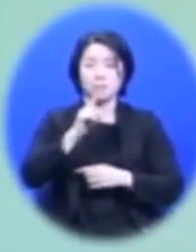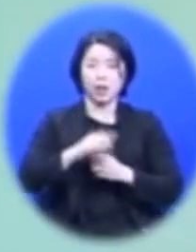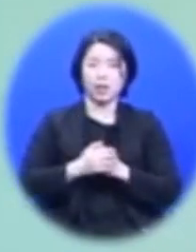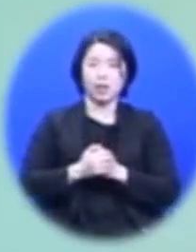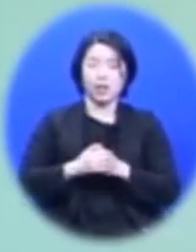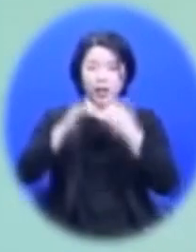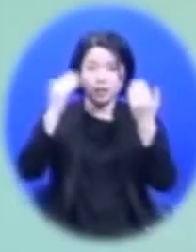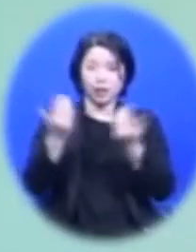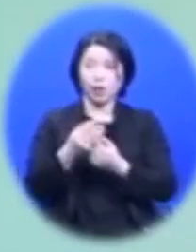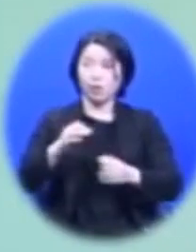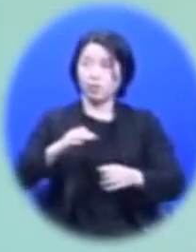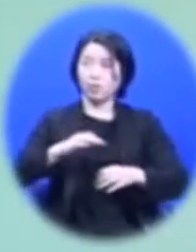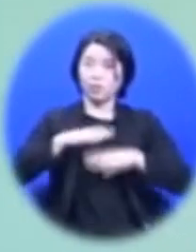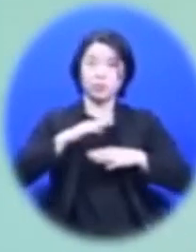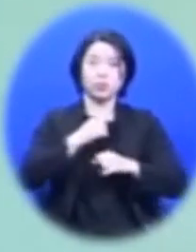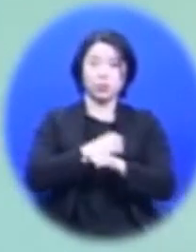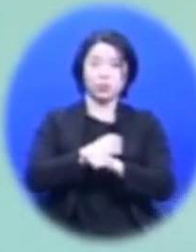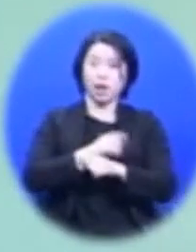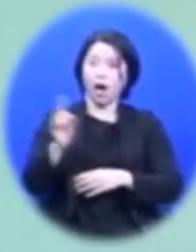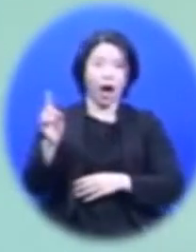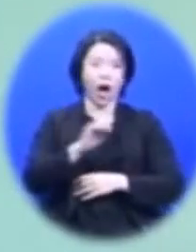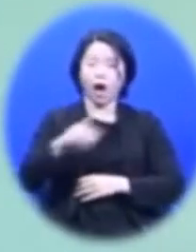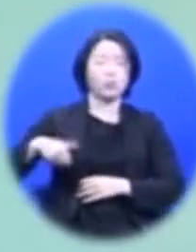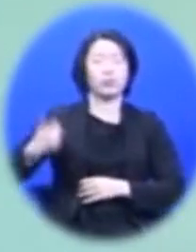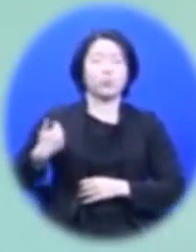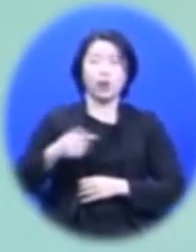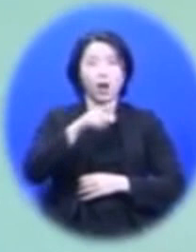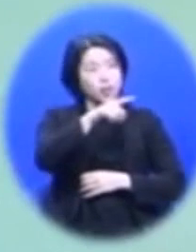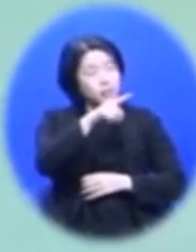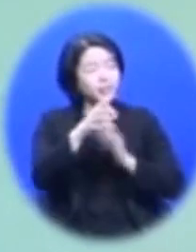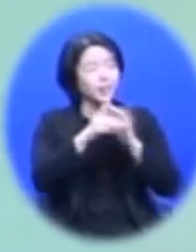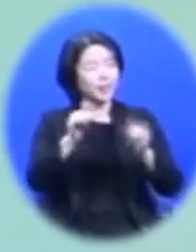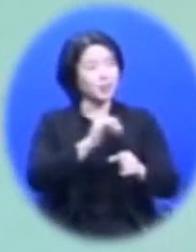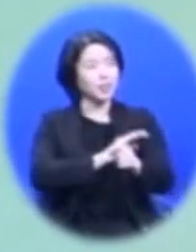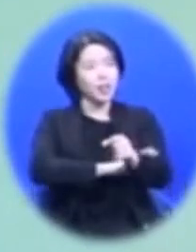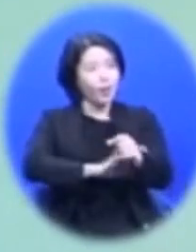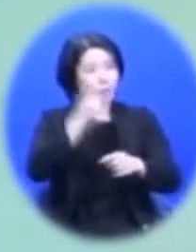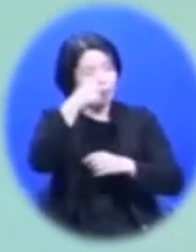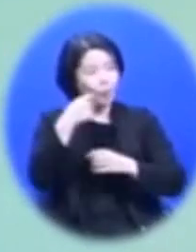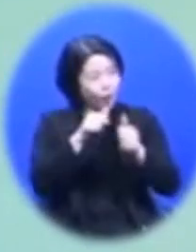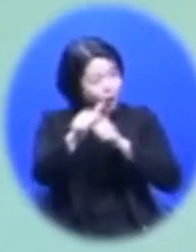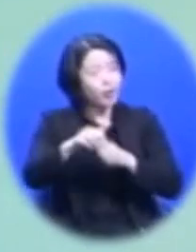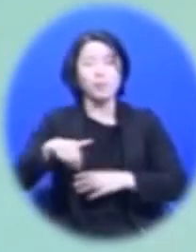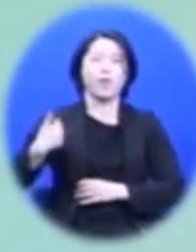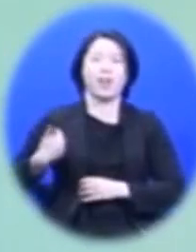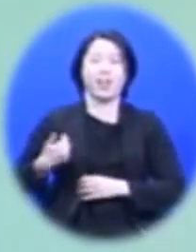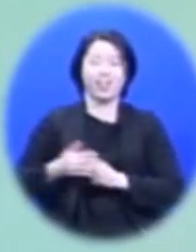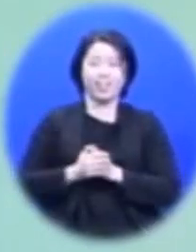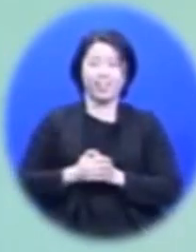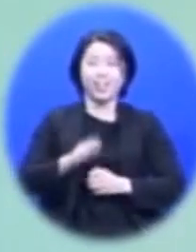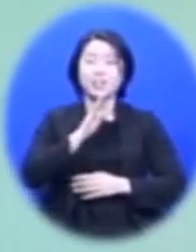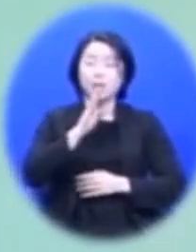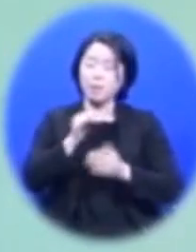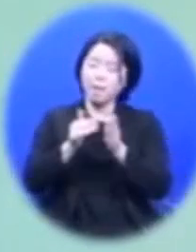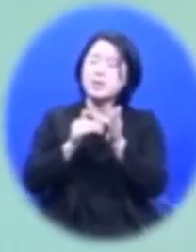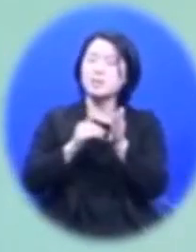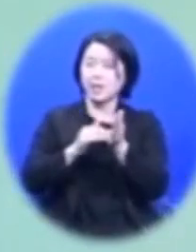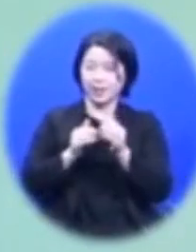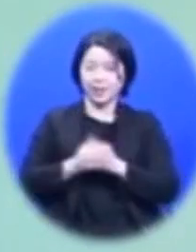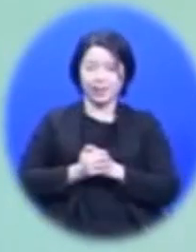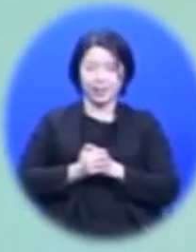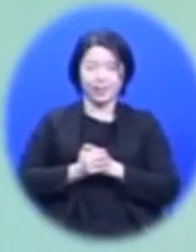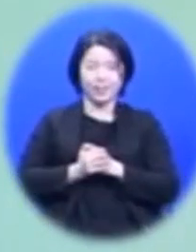그래서 다들 깜짝 놀랐어요. 아무도 몰랐어요. 그 사람이 잘생긴 걸 아무도 몰랐어요. 정말 비밀이었어요.